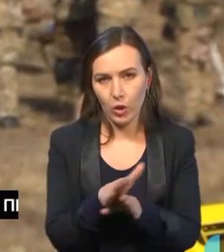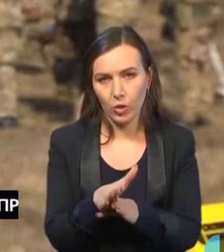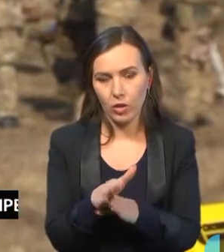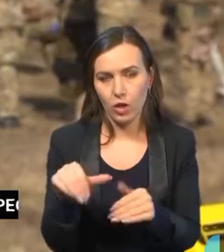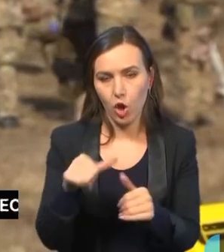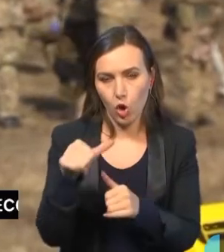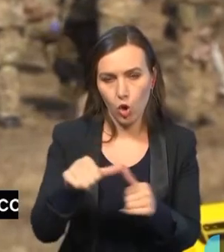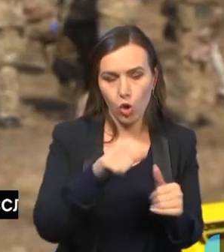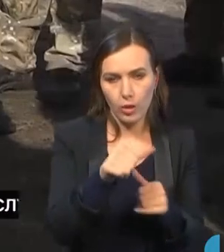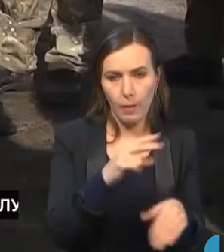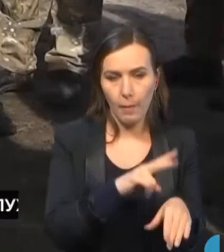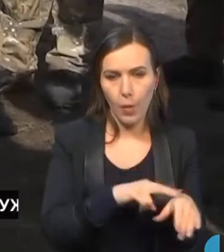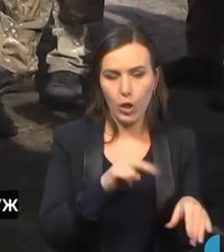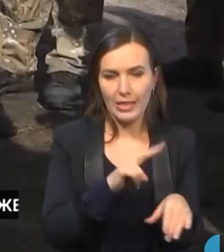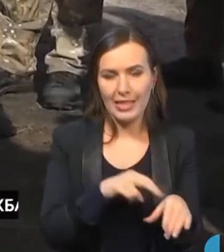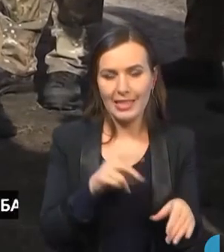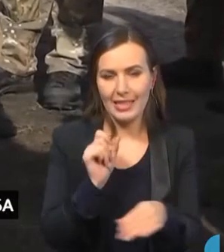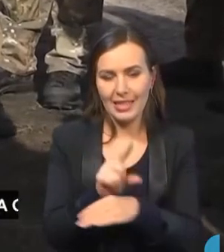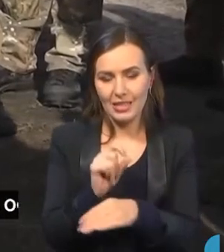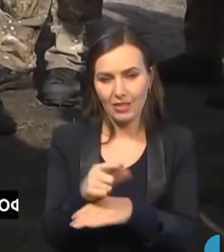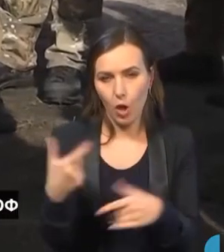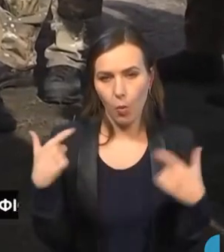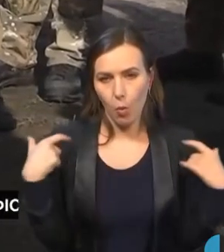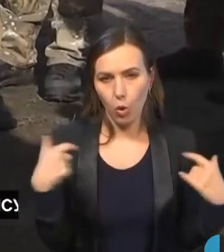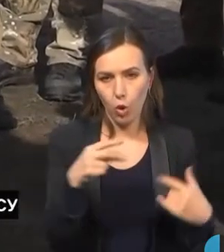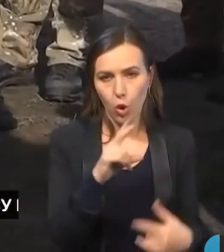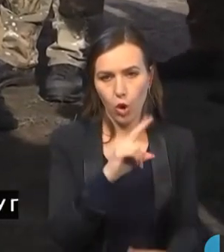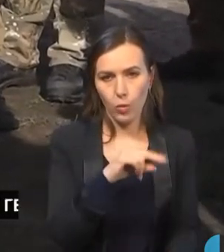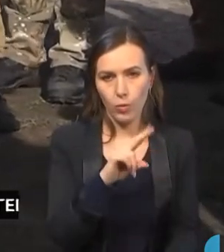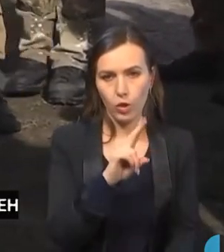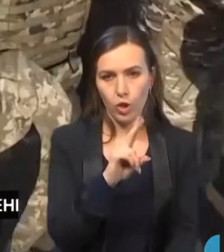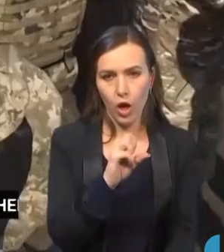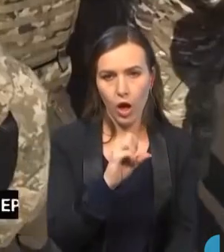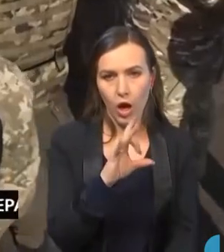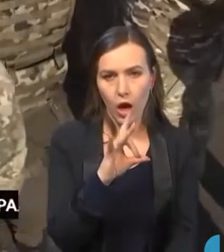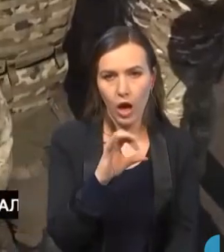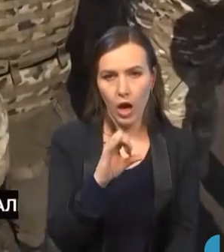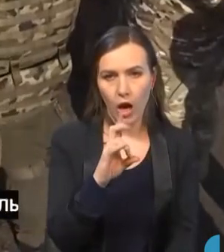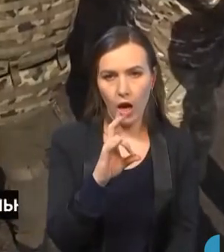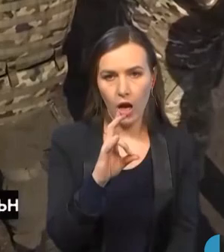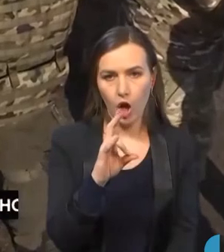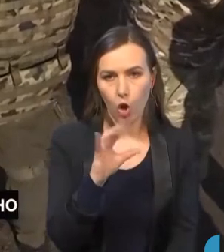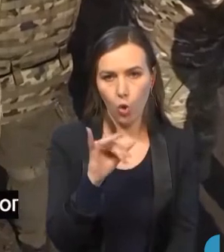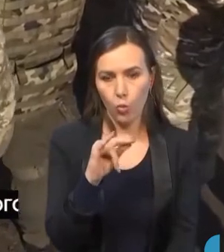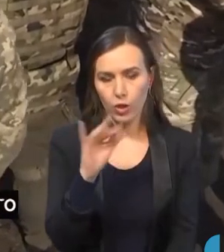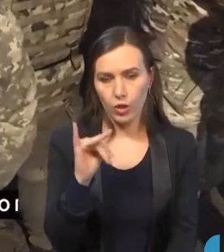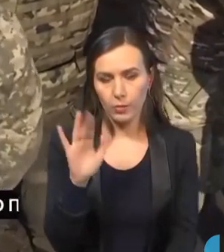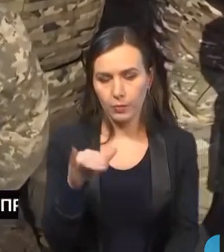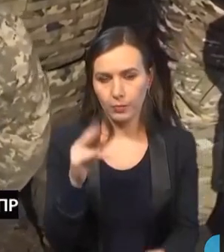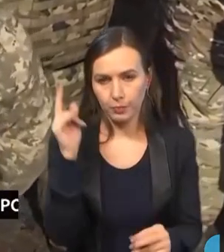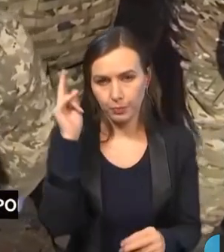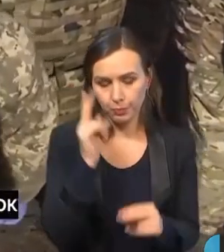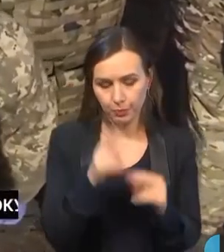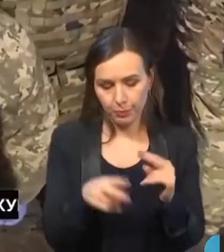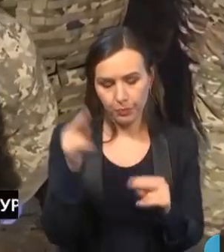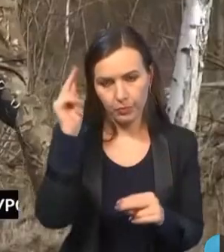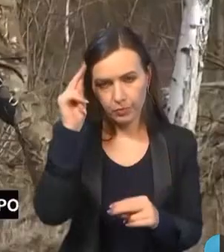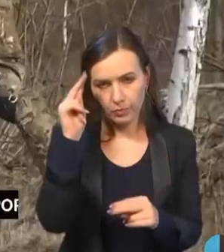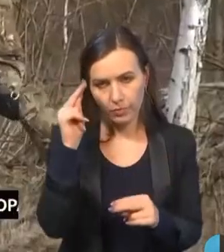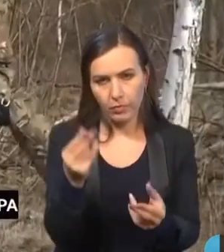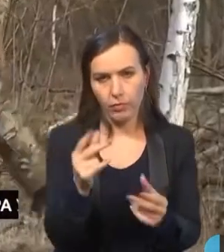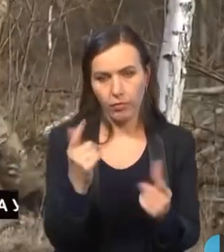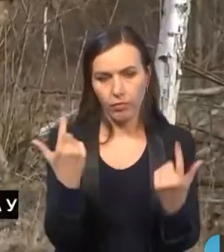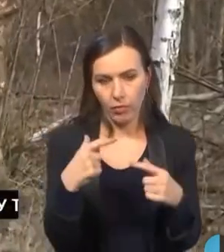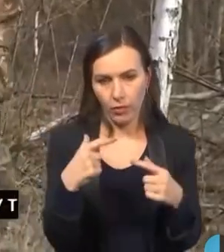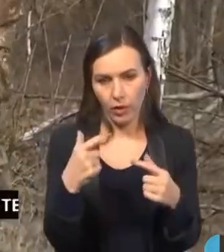окремих поліцейських завдань. Полковник Дмитро Каракурпчі каже, що після завершення навчань вибухотехніки складуть іспит і отримують